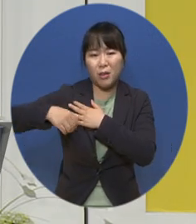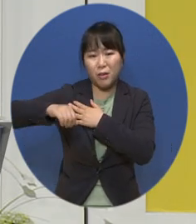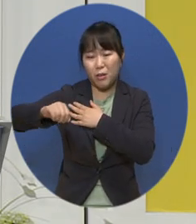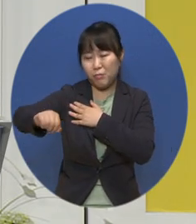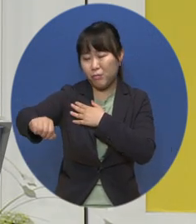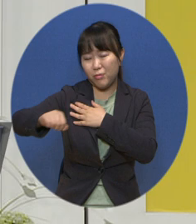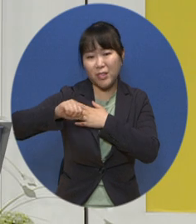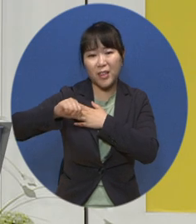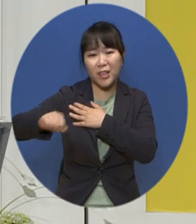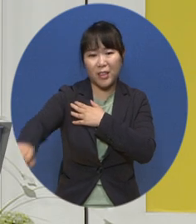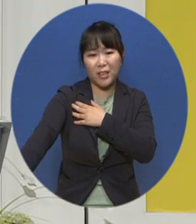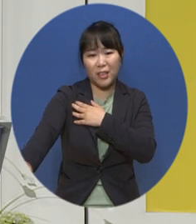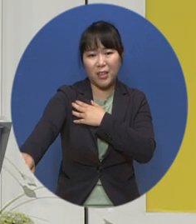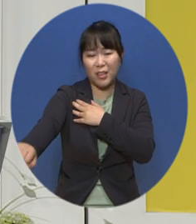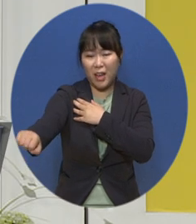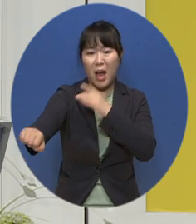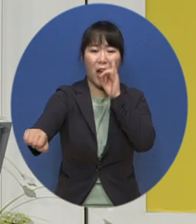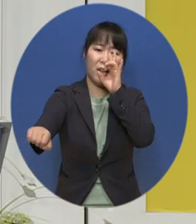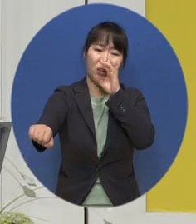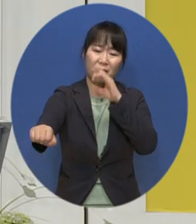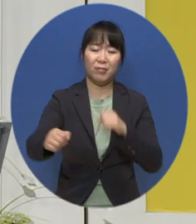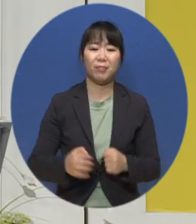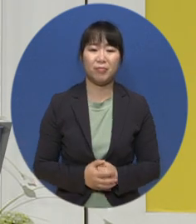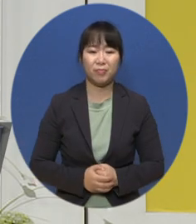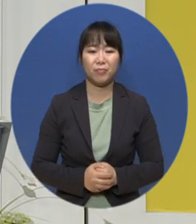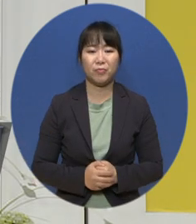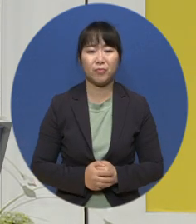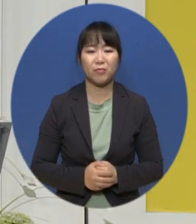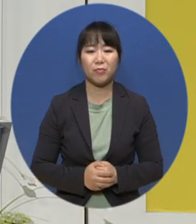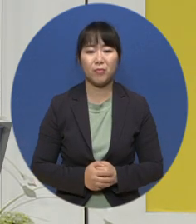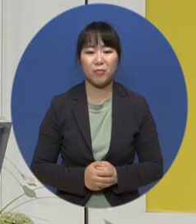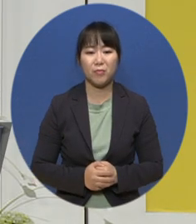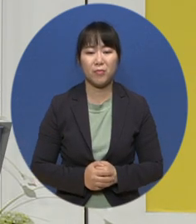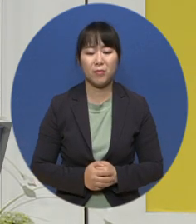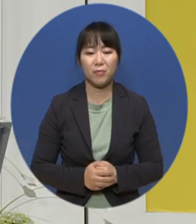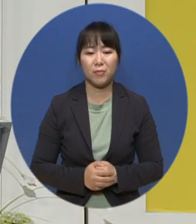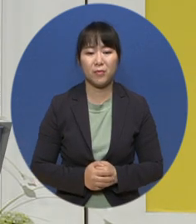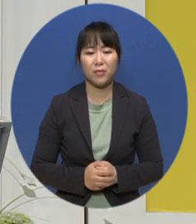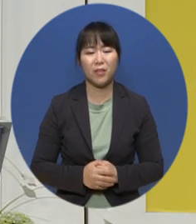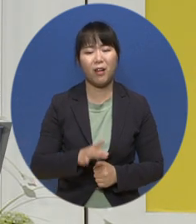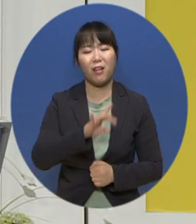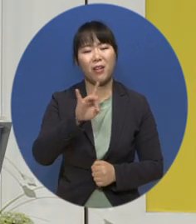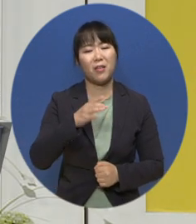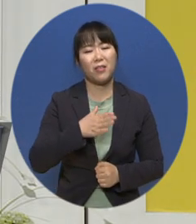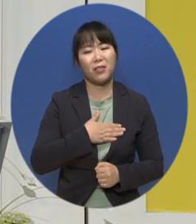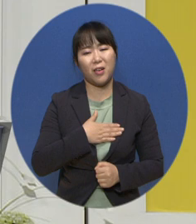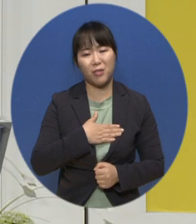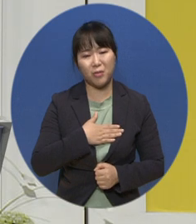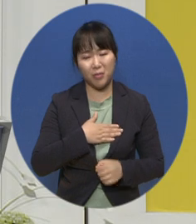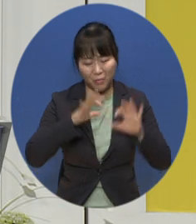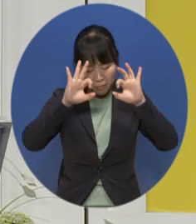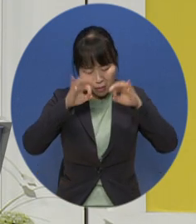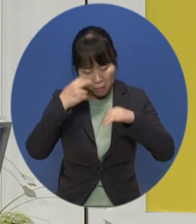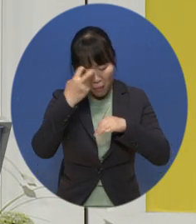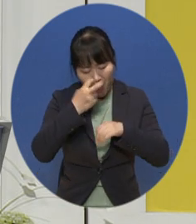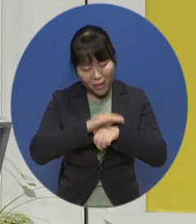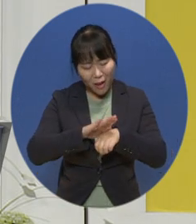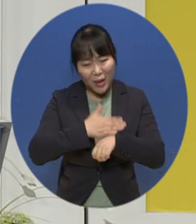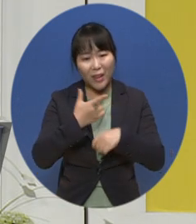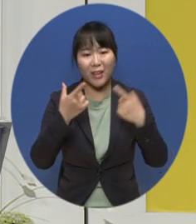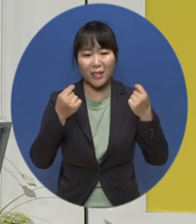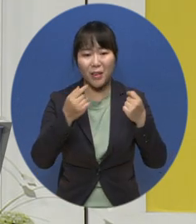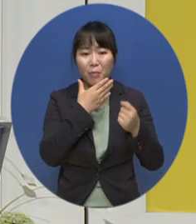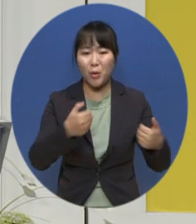누워서도 있다 쪽 발표 지질학 에요 어 그래서 어떨 때는 내 몸도 리모 똘 봤구나 예 걸